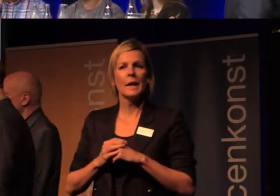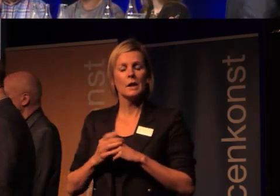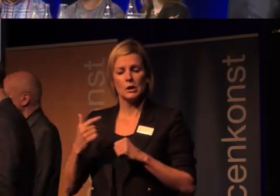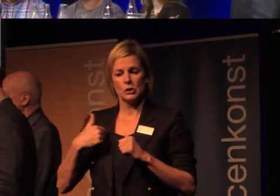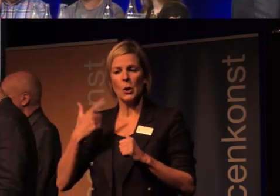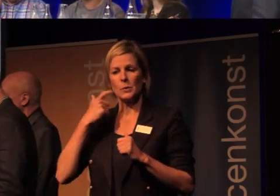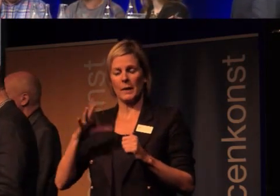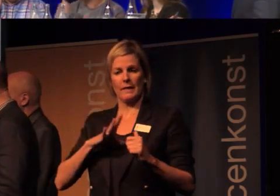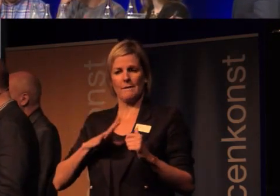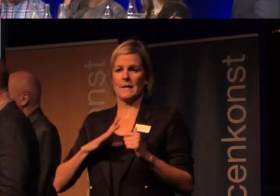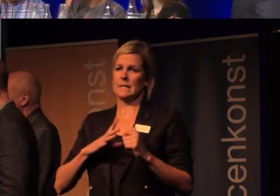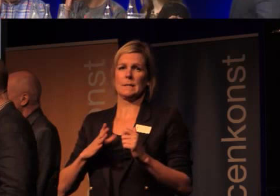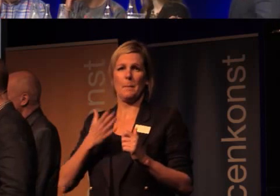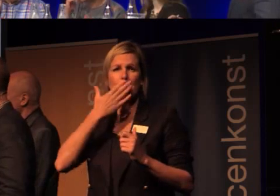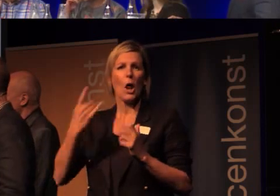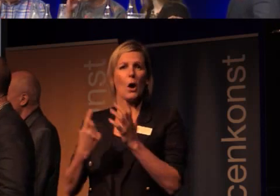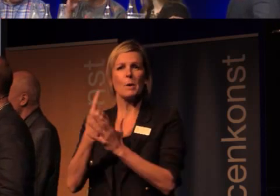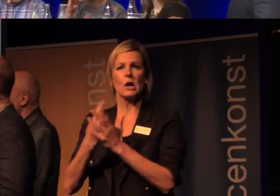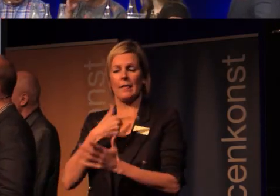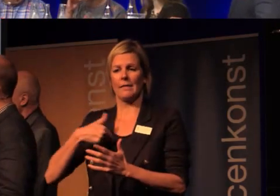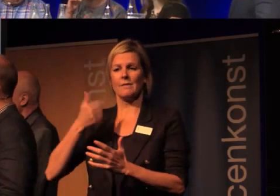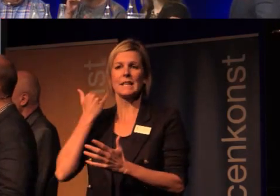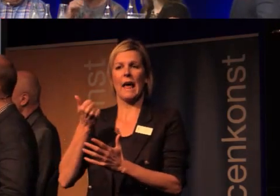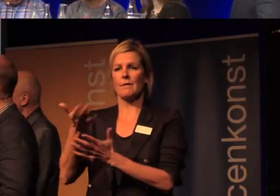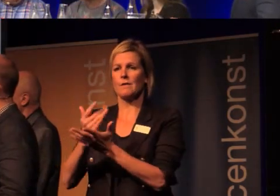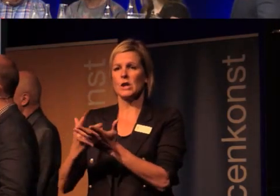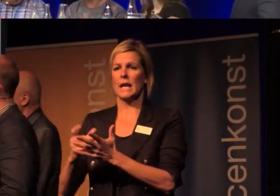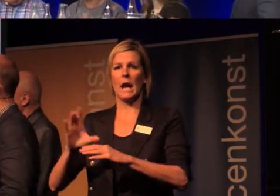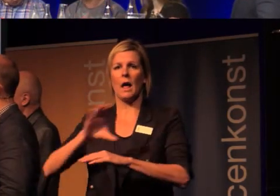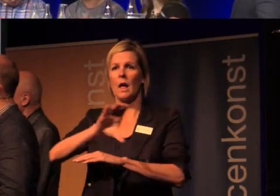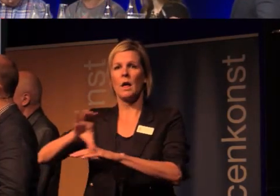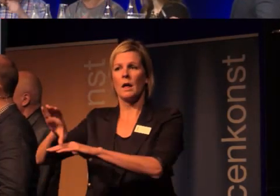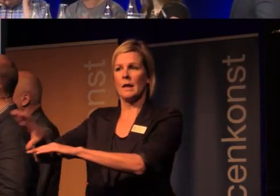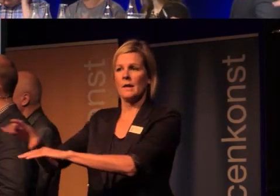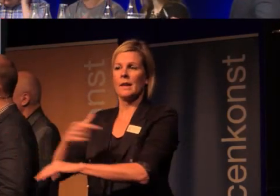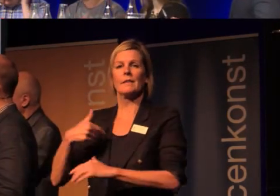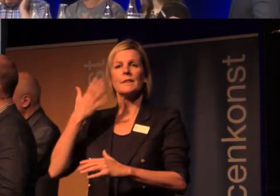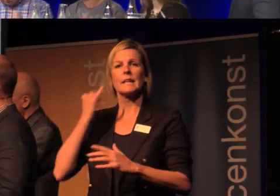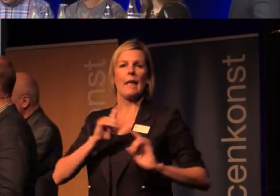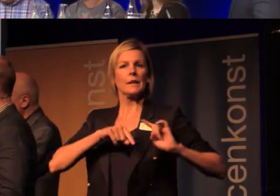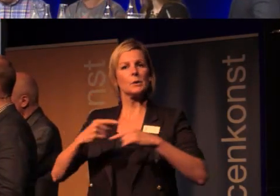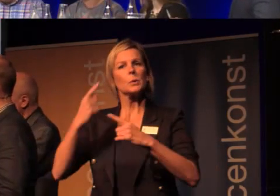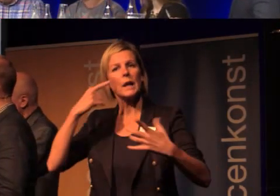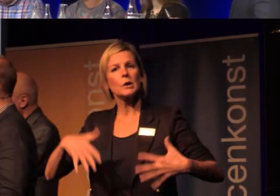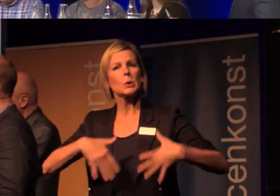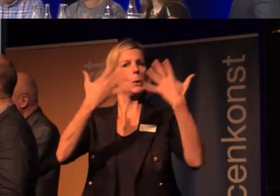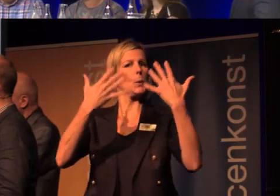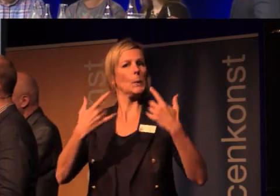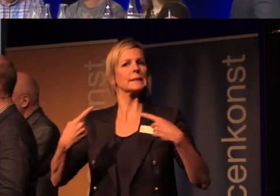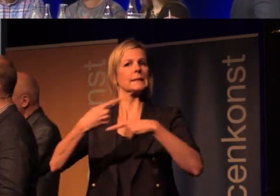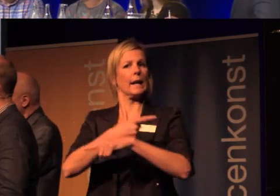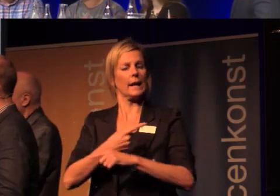stor möjlighet att omfördela detta till att återigen då prioritera en traditionell kultur, en kultur